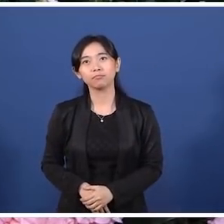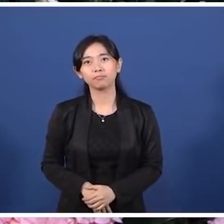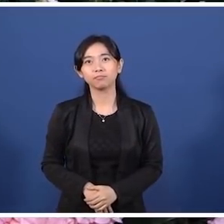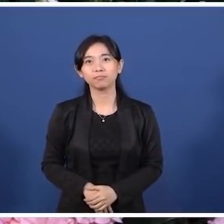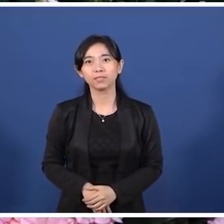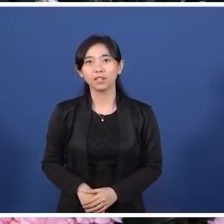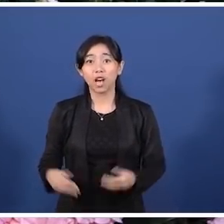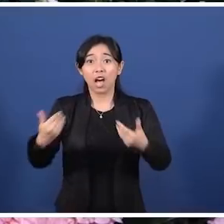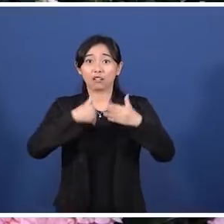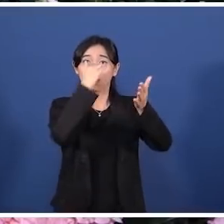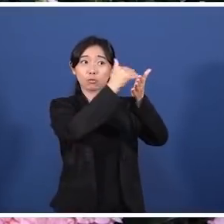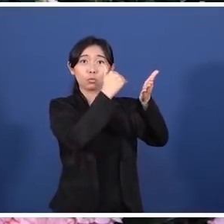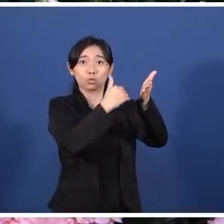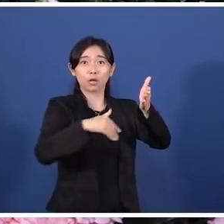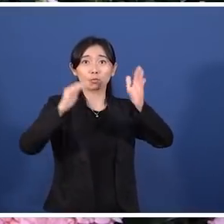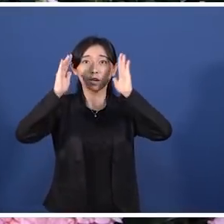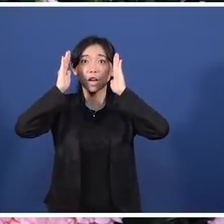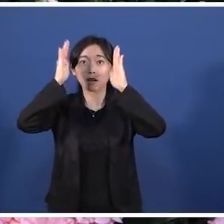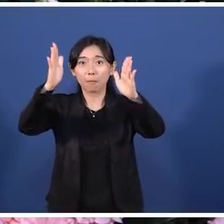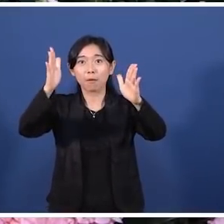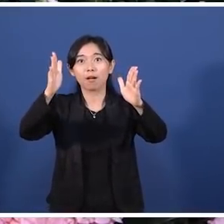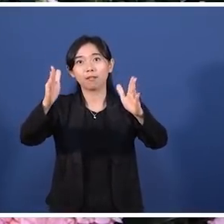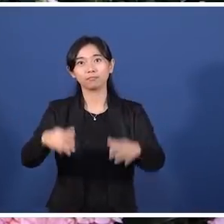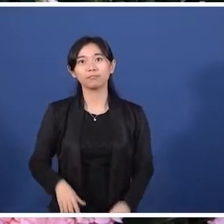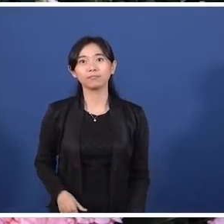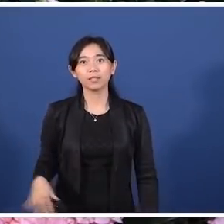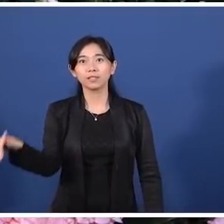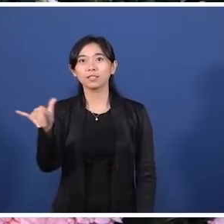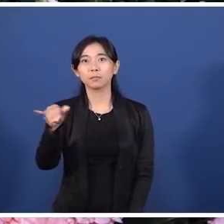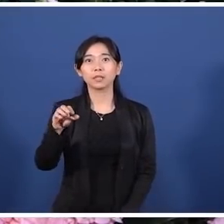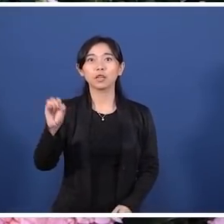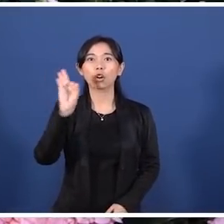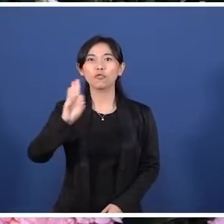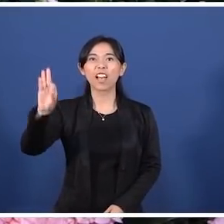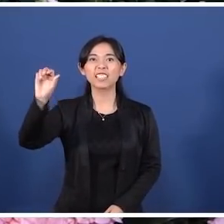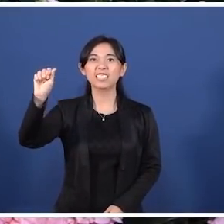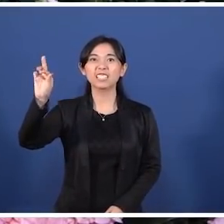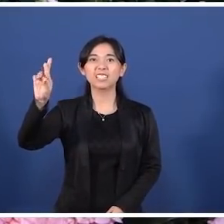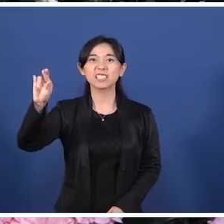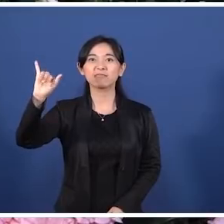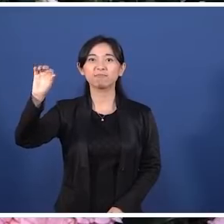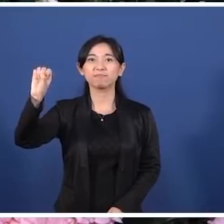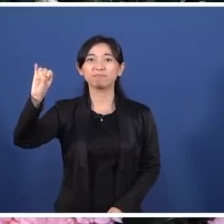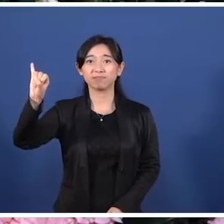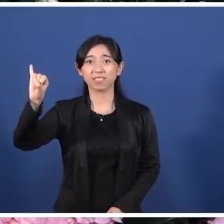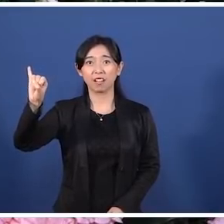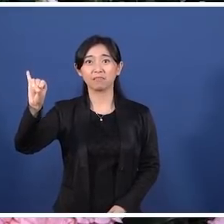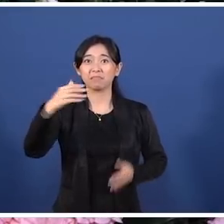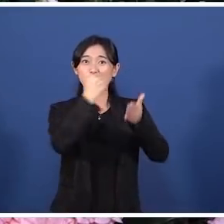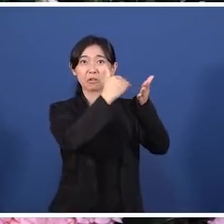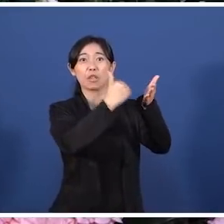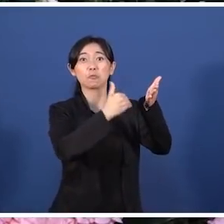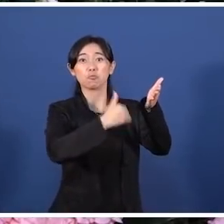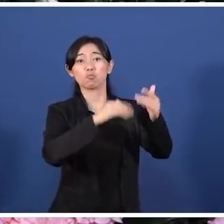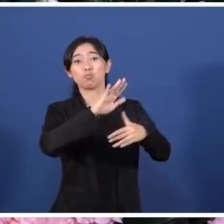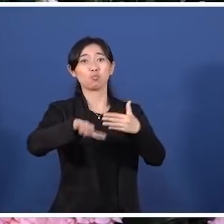tanpa memperhatikan nilai dasar seperti yang selalu Tuhan Yesus ajarkan, yaitu cinta kasih.